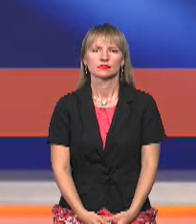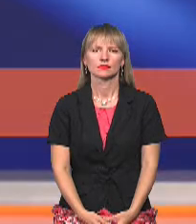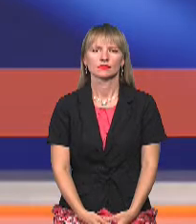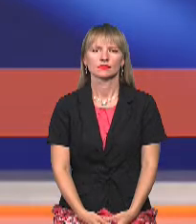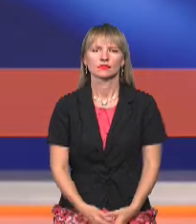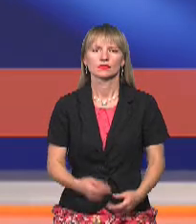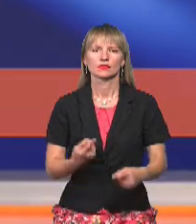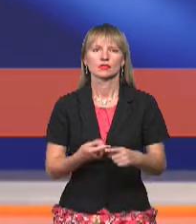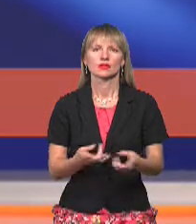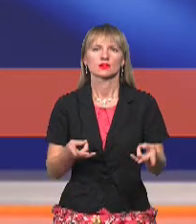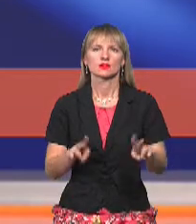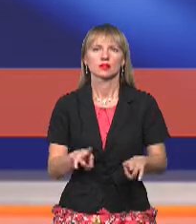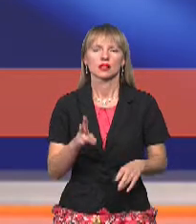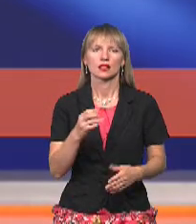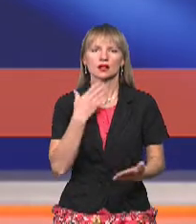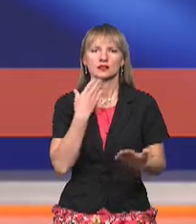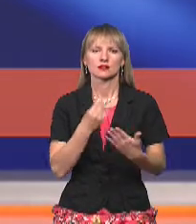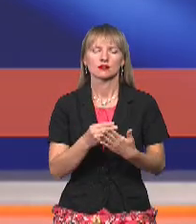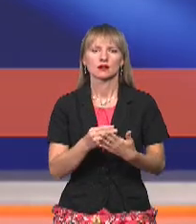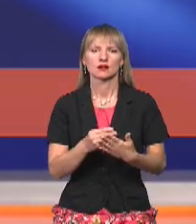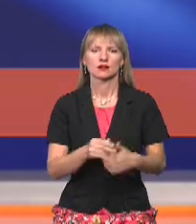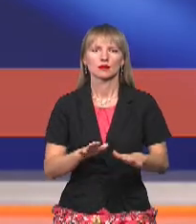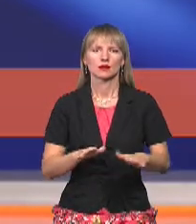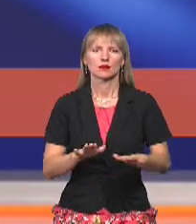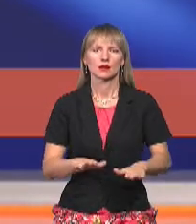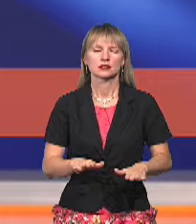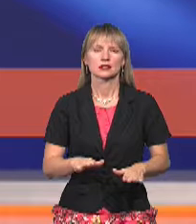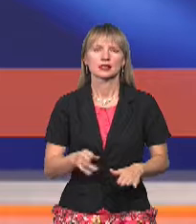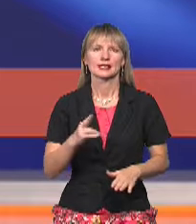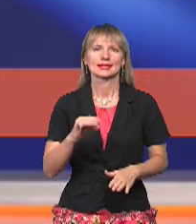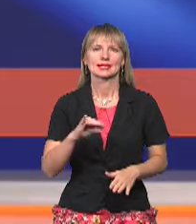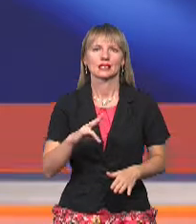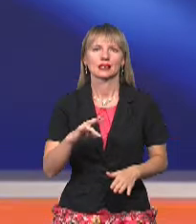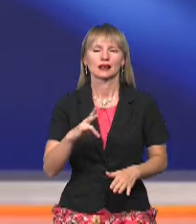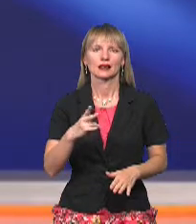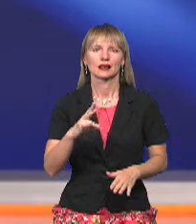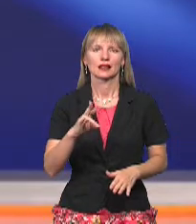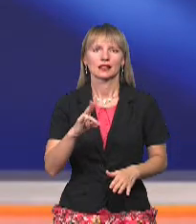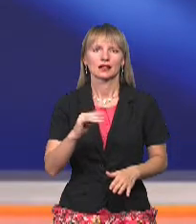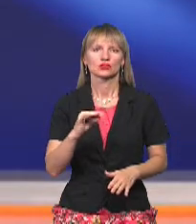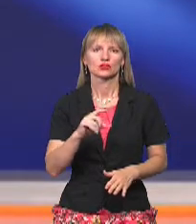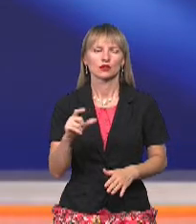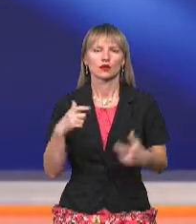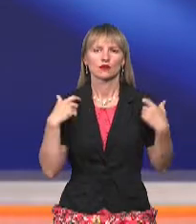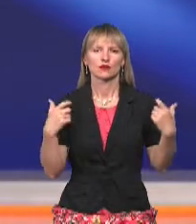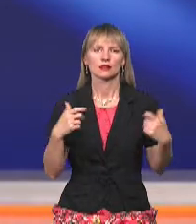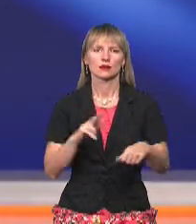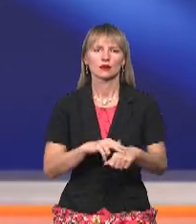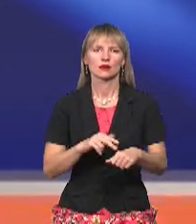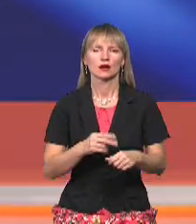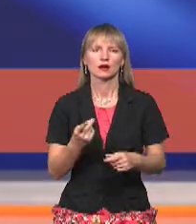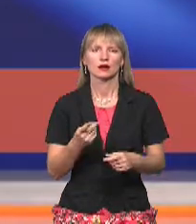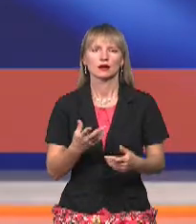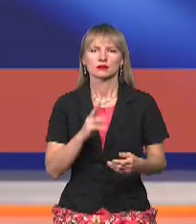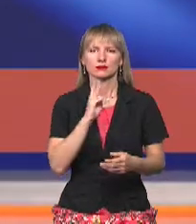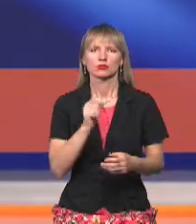Вони залишаються ж на своїх посадах дільничних офіцерів поліції. Ну, передбачено, що їх оклад буде трохи завищим.